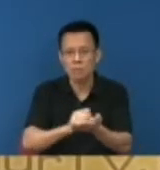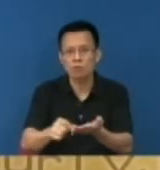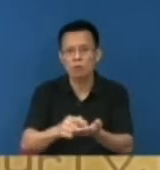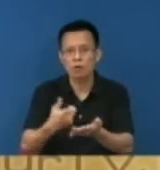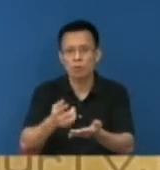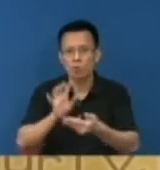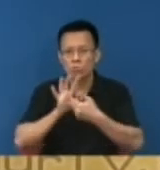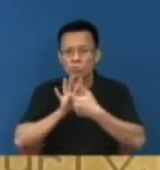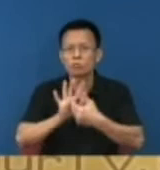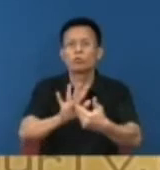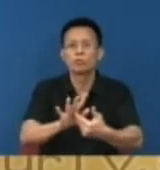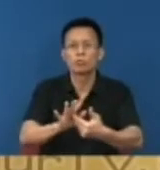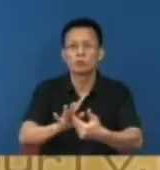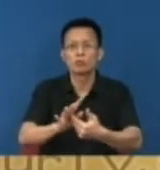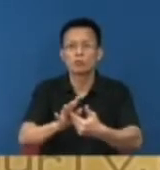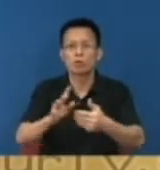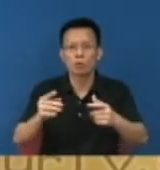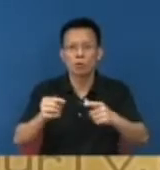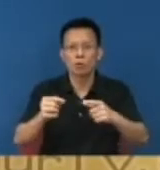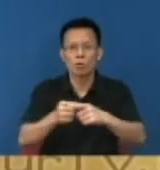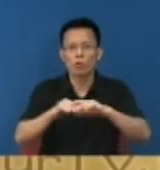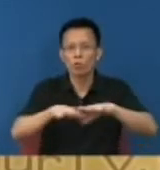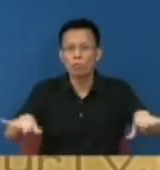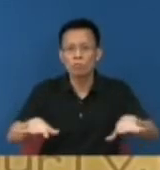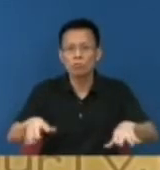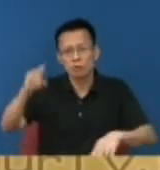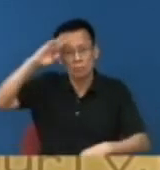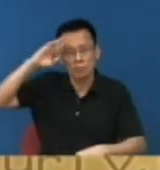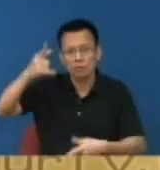他們是不是跟公安糾纏的呢？